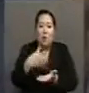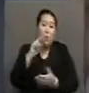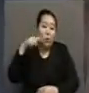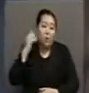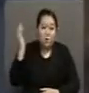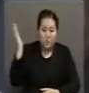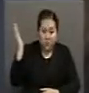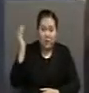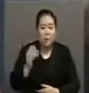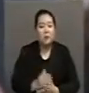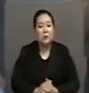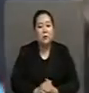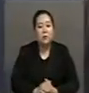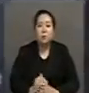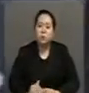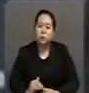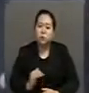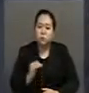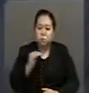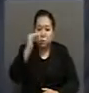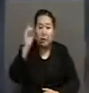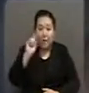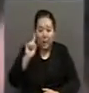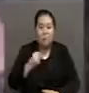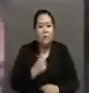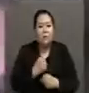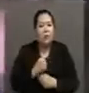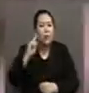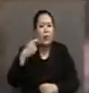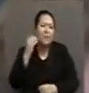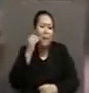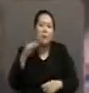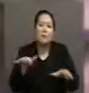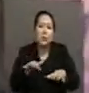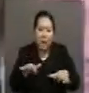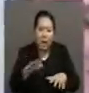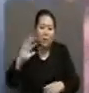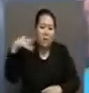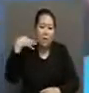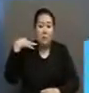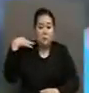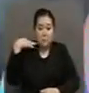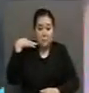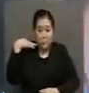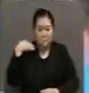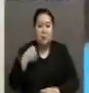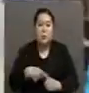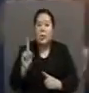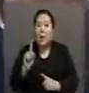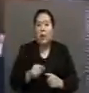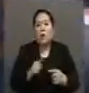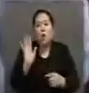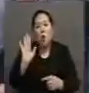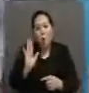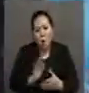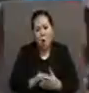านีค่ะบอกว่าเติบโตมาจากการเป็นเด็กสาวสโลวีเนียธรรมดาก้าวเข้าสู่แคทวอล์กในกรุงปารีสและมาถึงเพนท์เฮาส์หรูใน